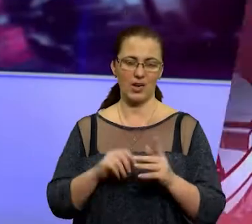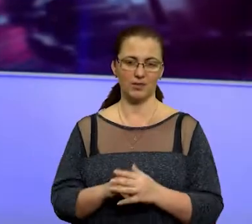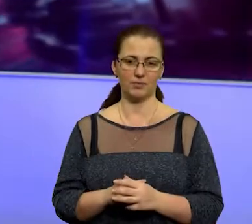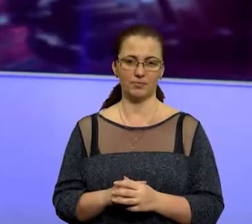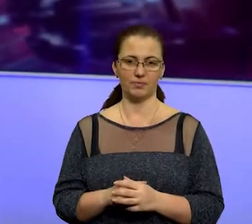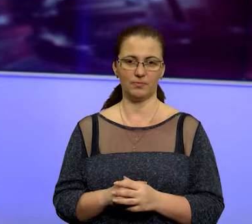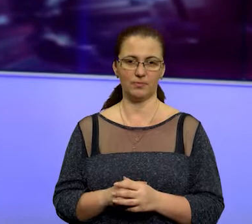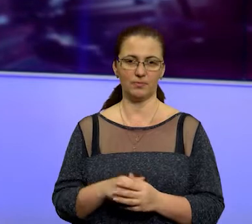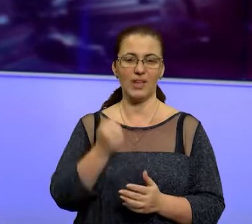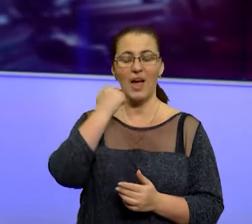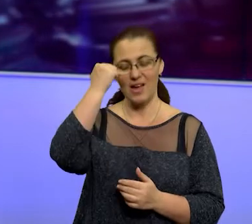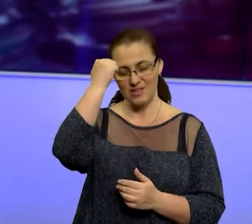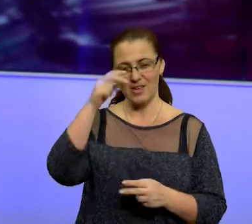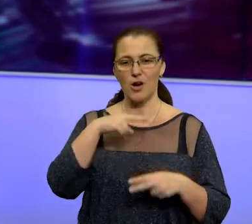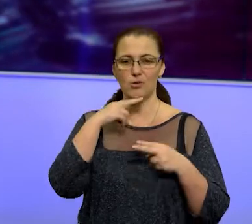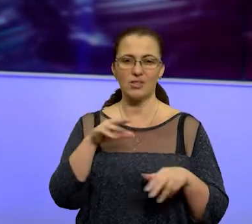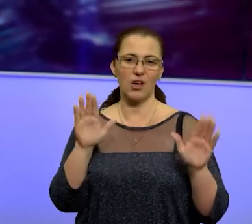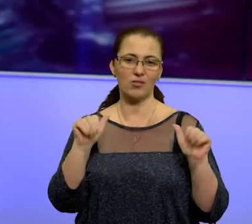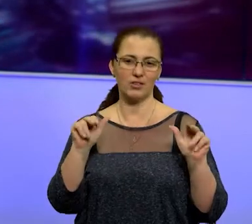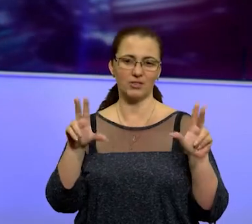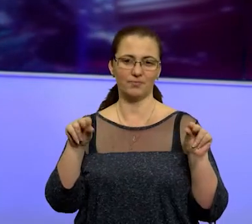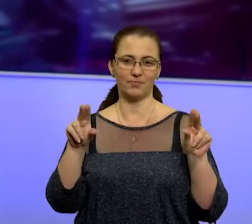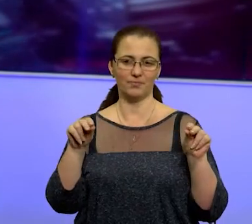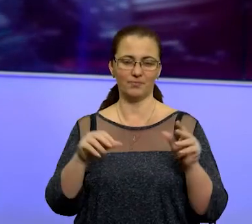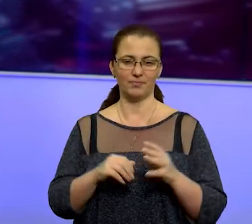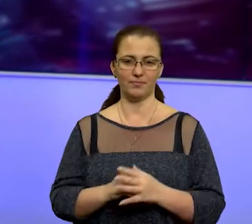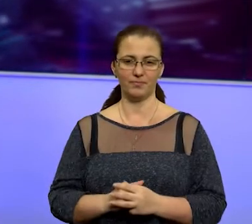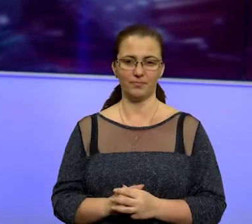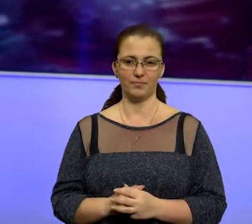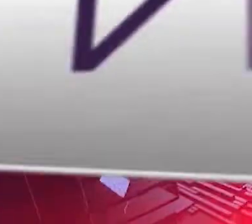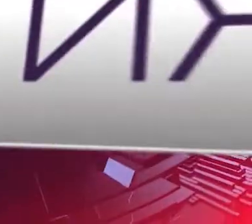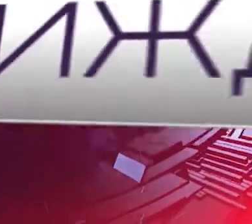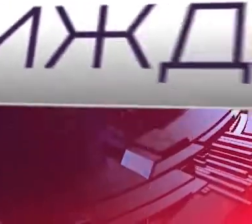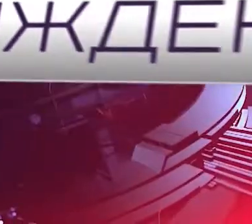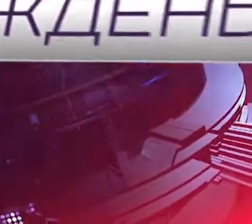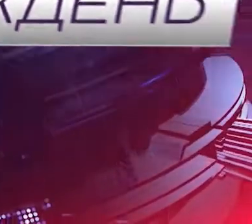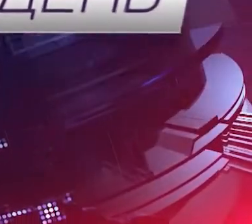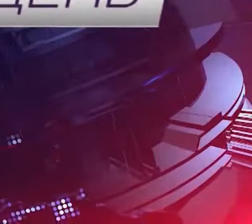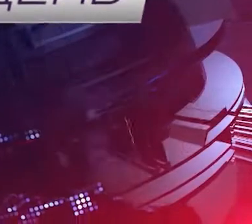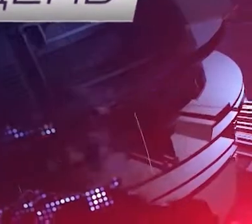Я дякую вам за увагу. Залишайтесь на Першому Західному і приємних вам вихідних. На все добре.